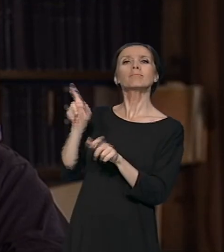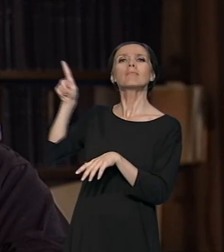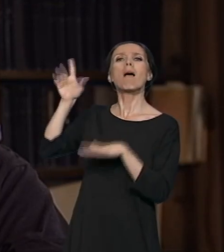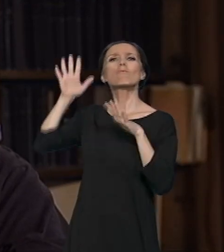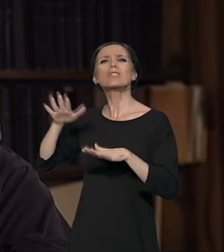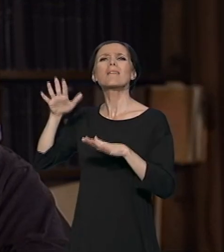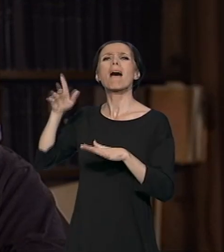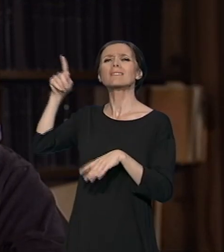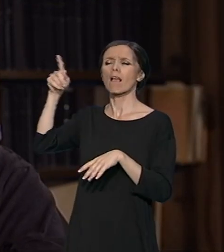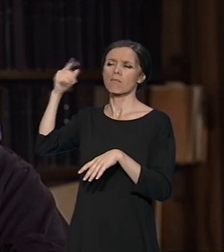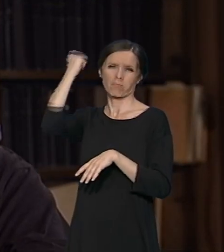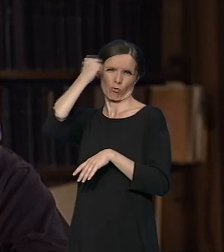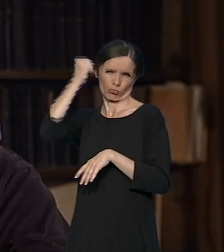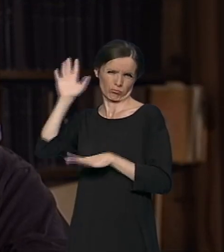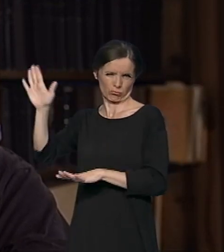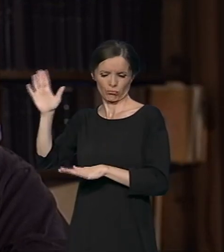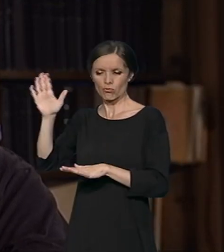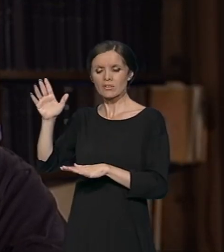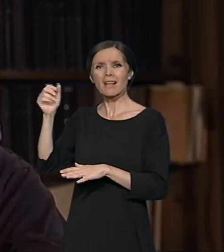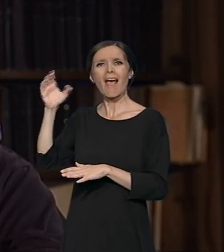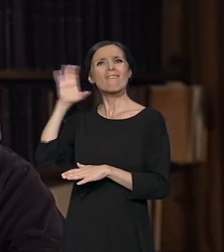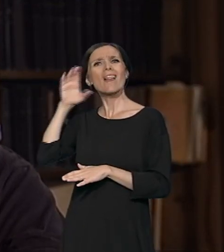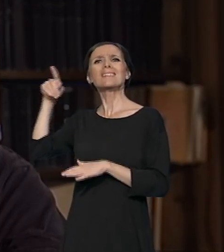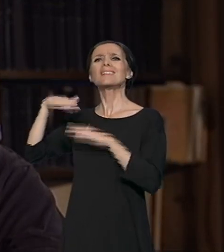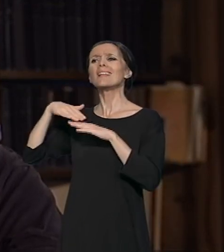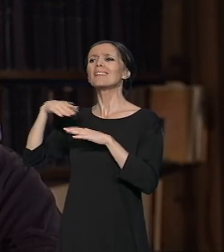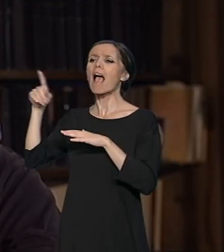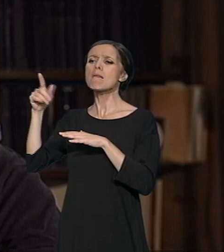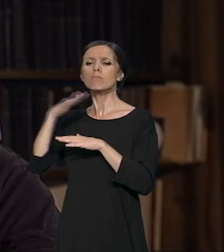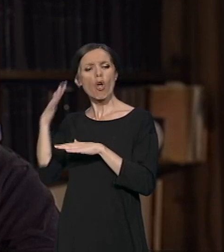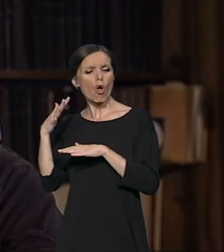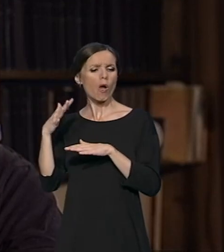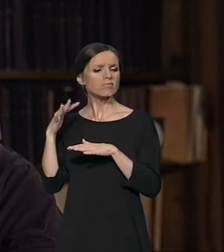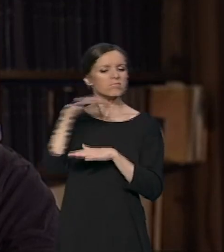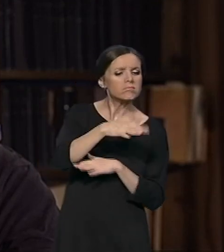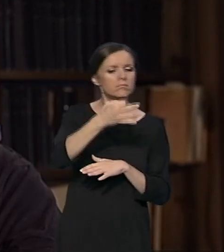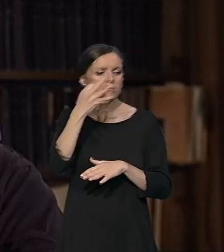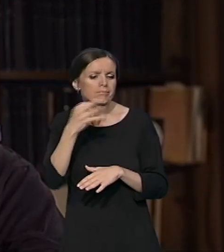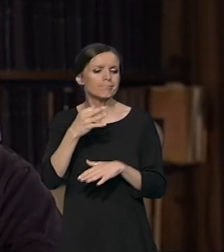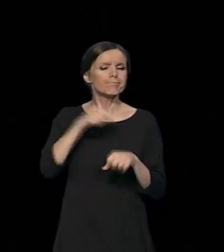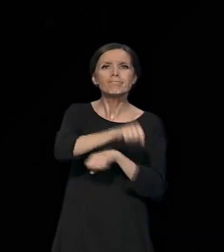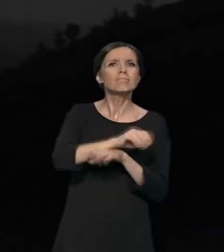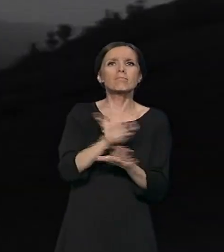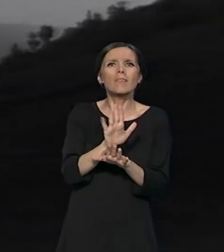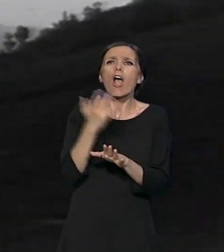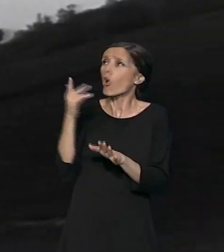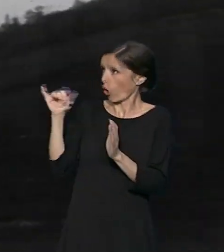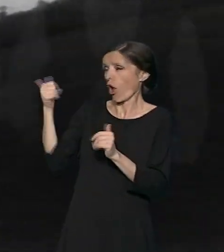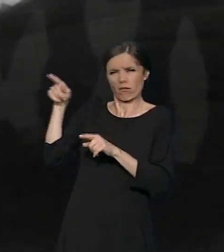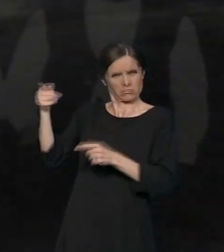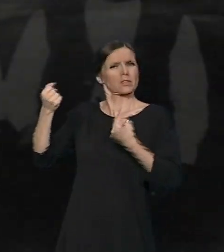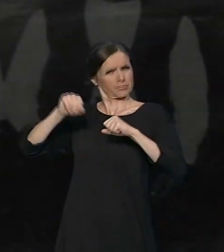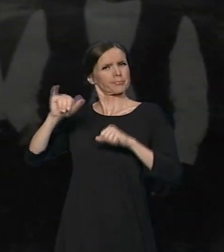muslimanske vlasti više nego osmanske vlasti, više nego što je to moguće, potrebno i poželjno.